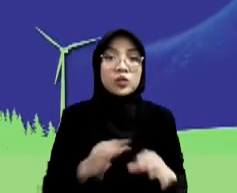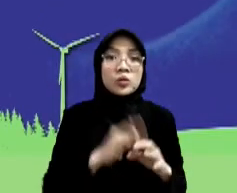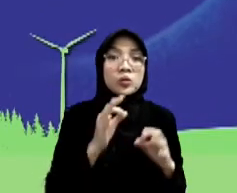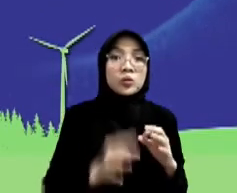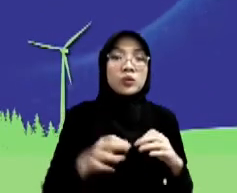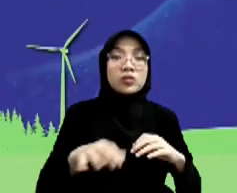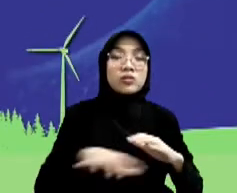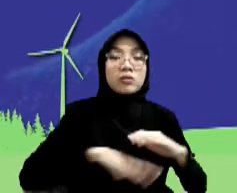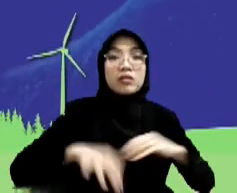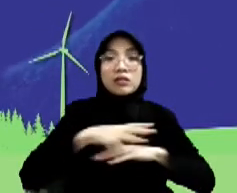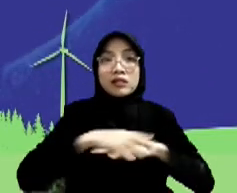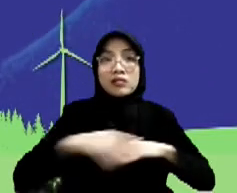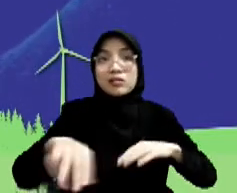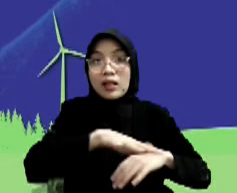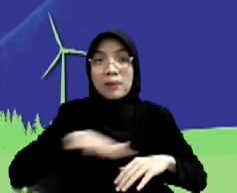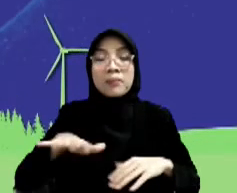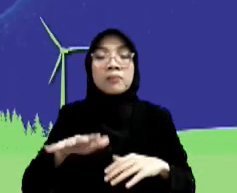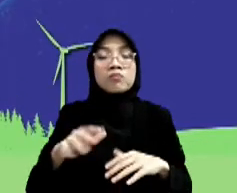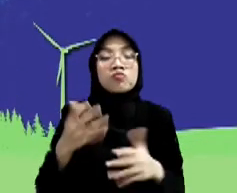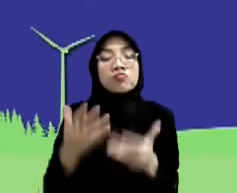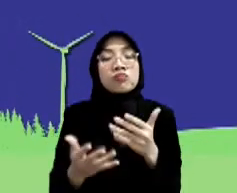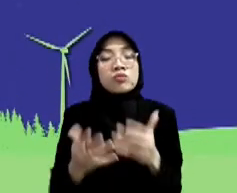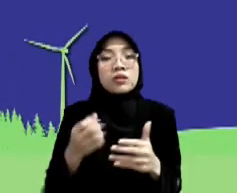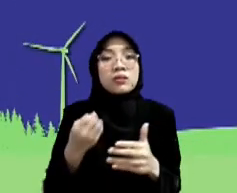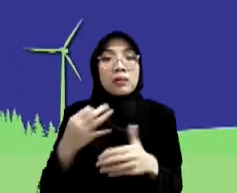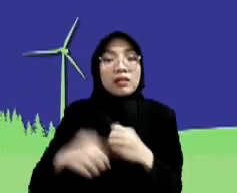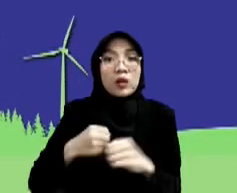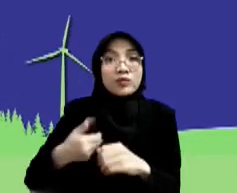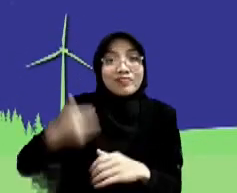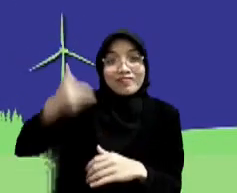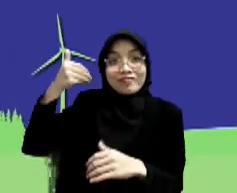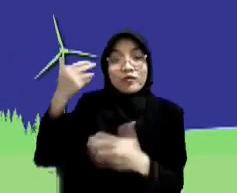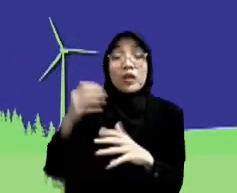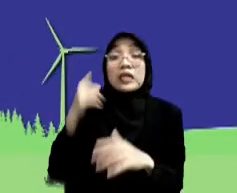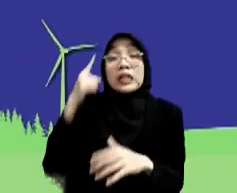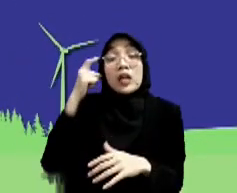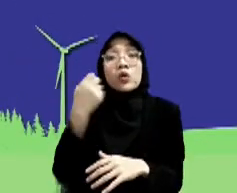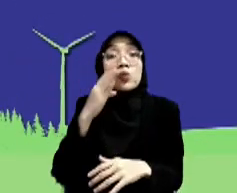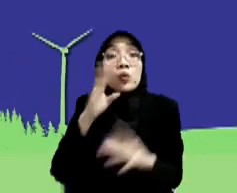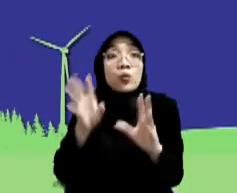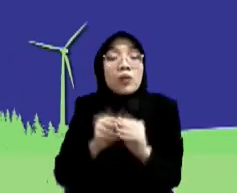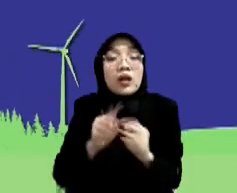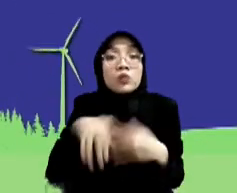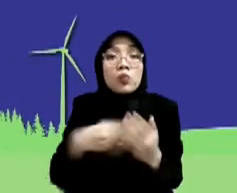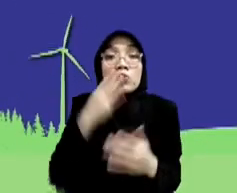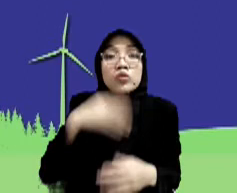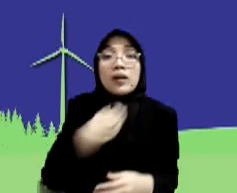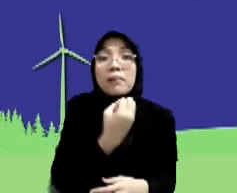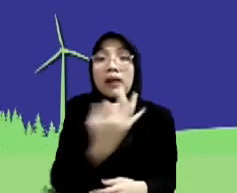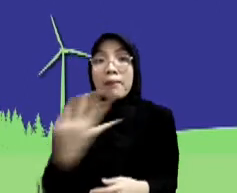bas eh selama Mungkin beberapa tahun terakhir nah sudah ada berapakah Bu kira-kira yang sudah di